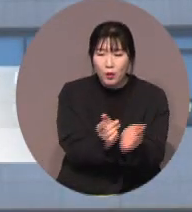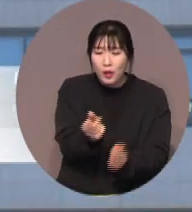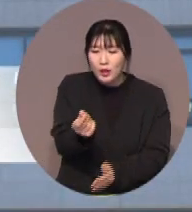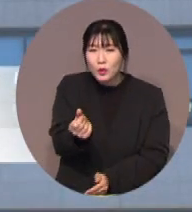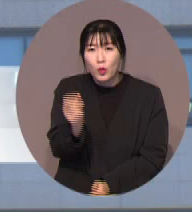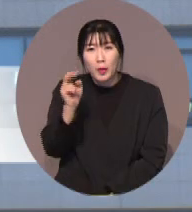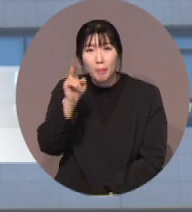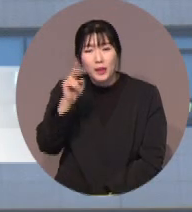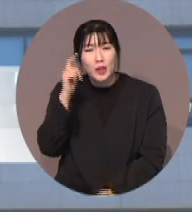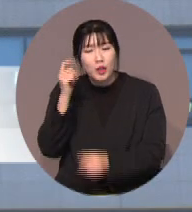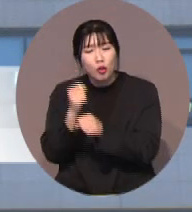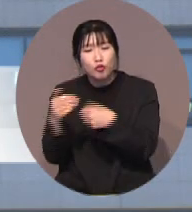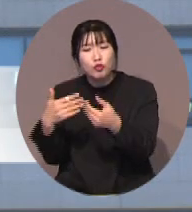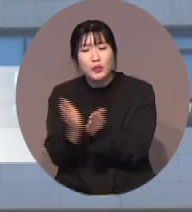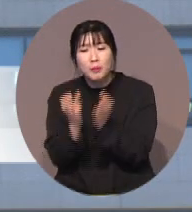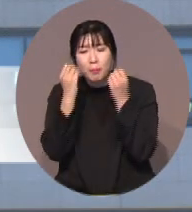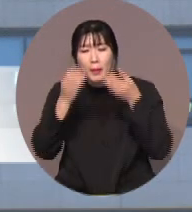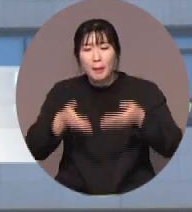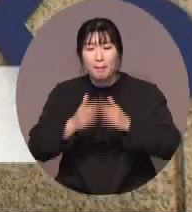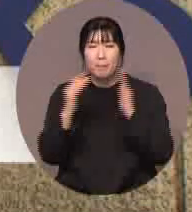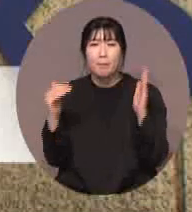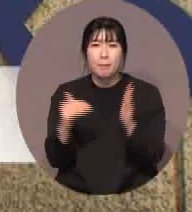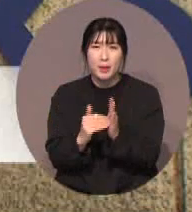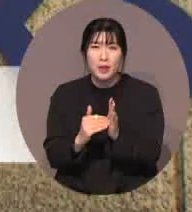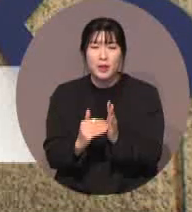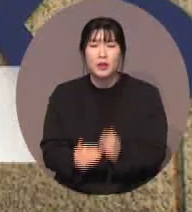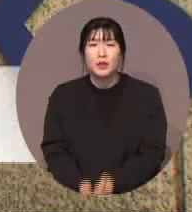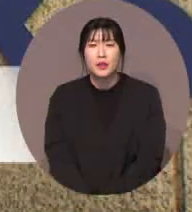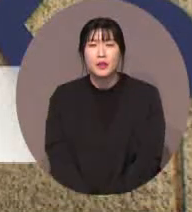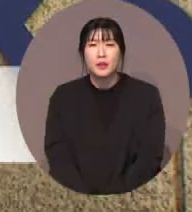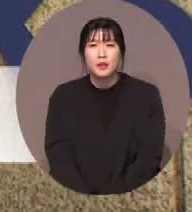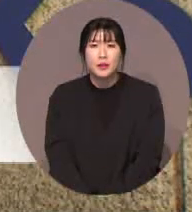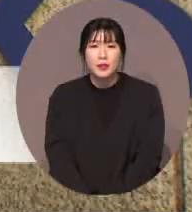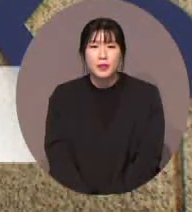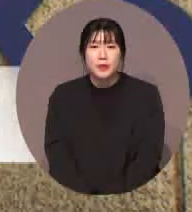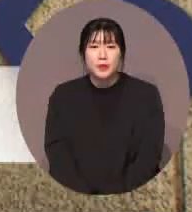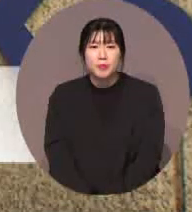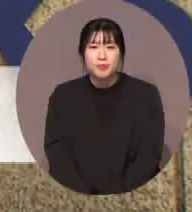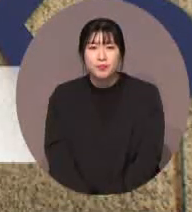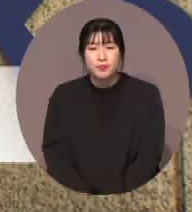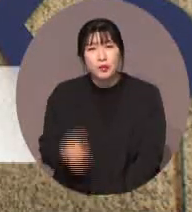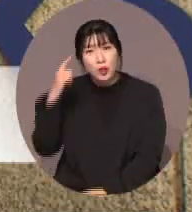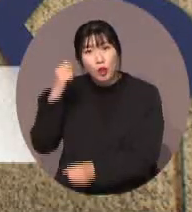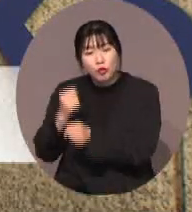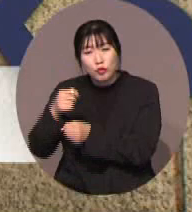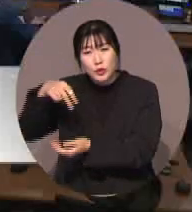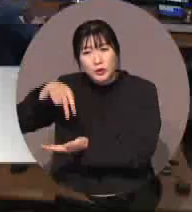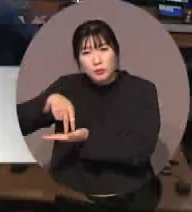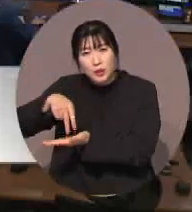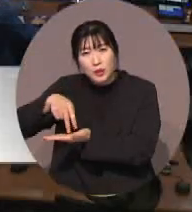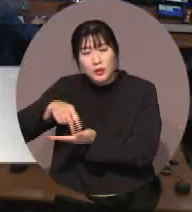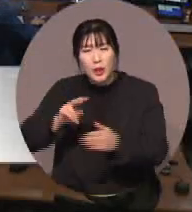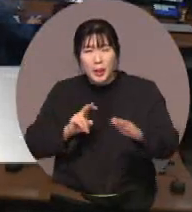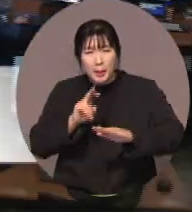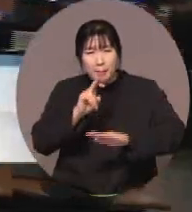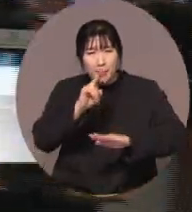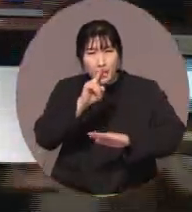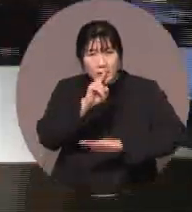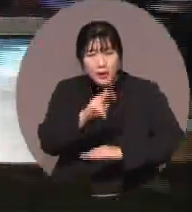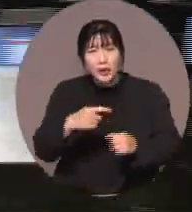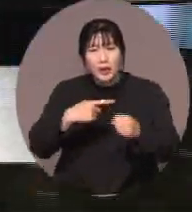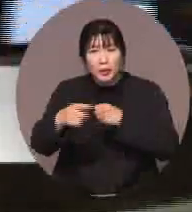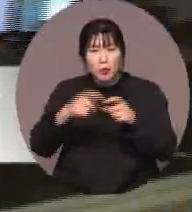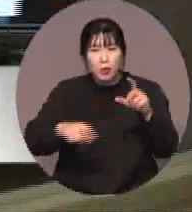소형발사체 연구부 등을 신설하는 조직 개편을 단행했습니다 항우연은 한국형 발사체 개발 사업이